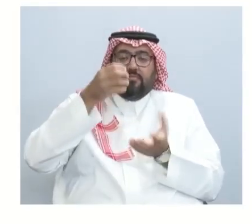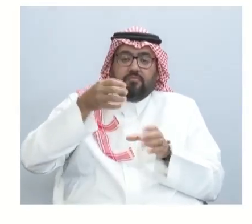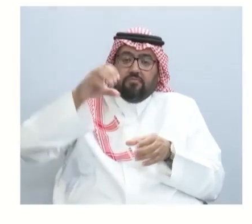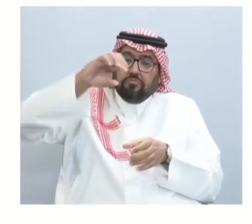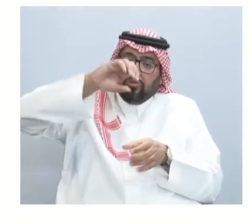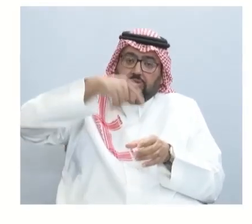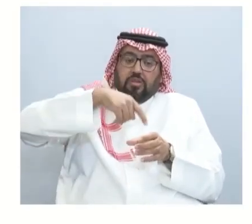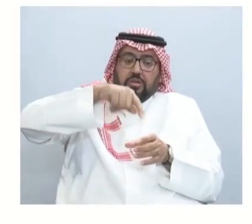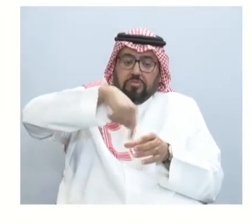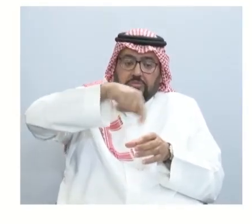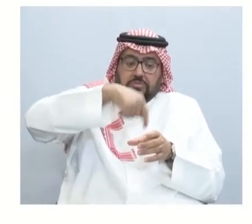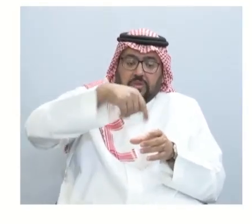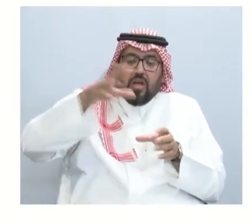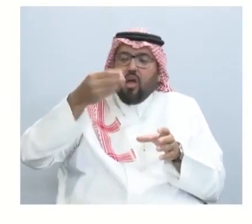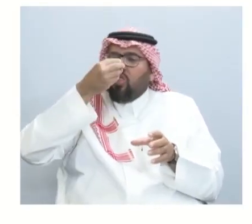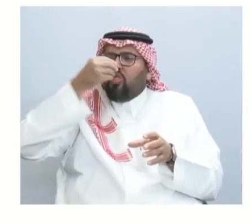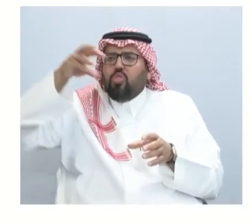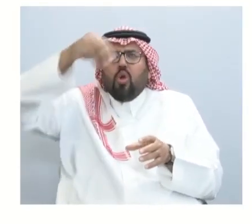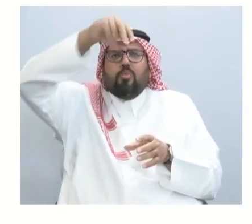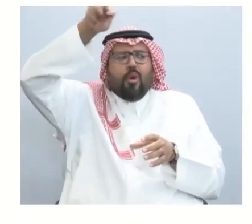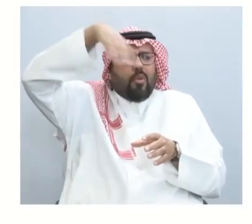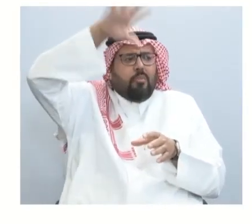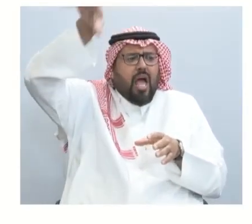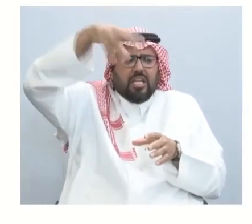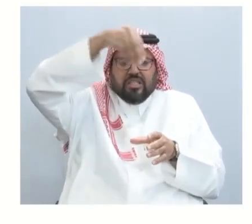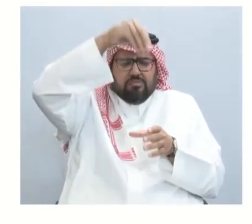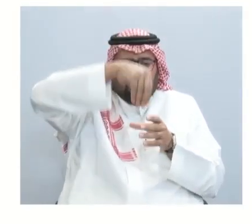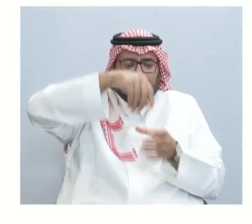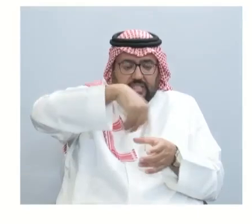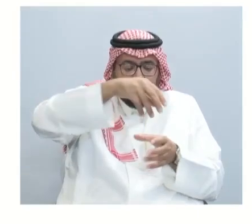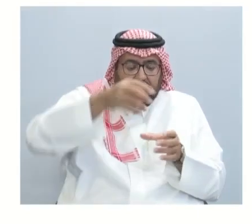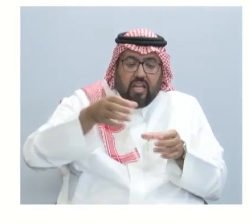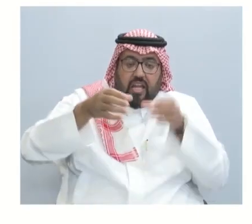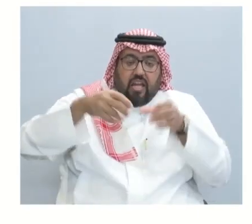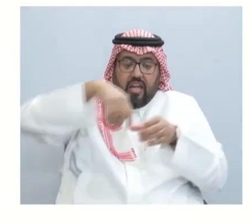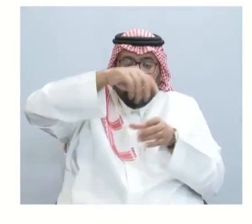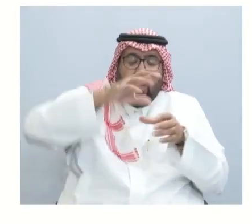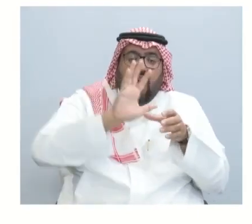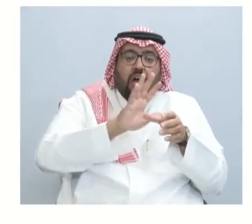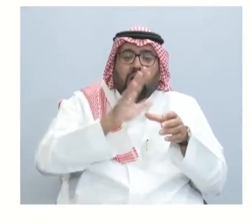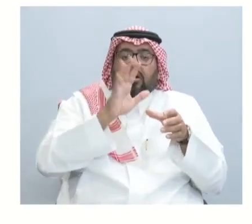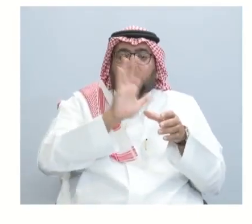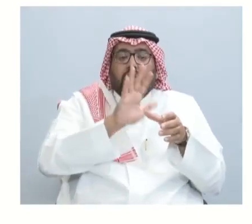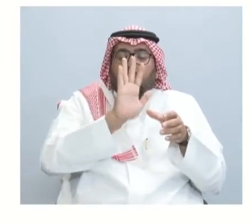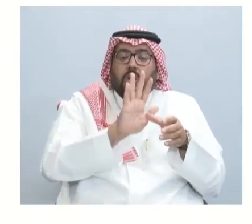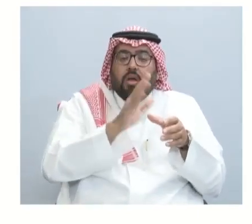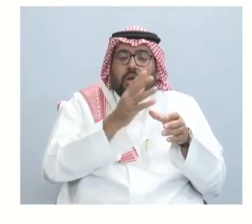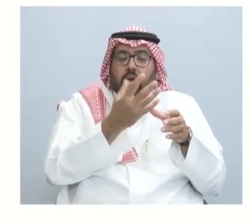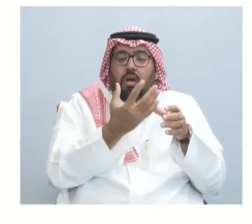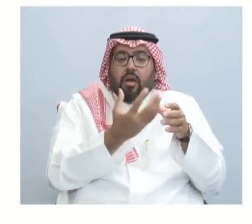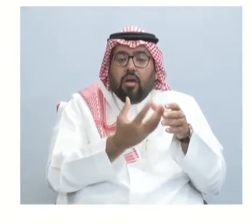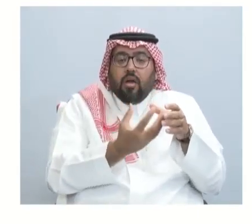مخلوطا ببعض العوالق الترابيه في اناء لبعض الوقت فان هذه